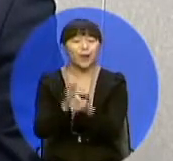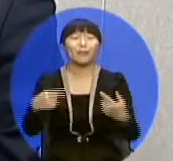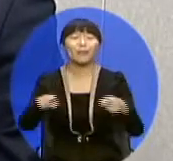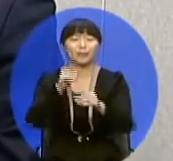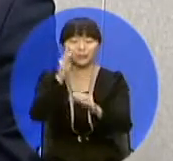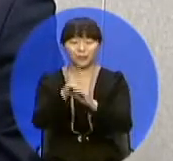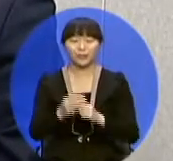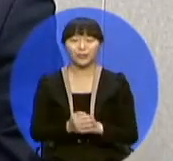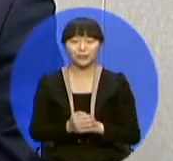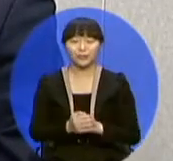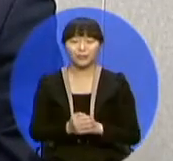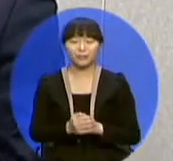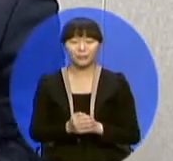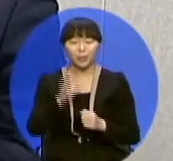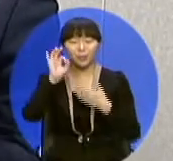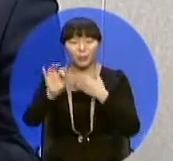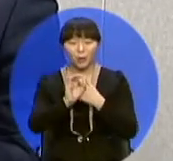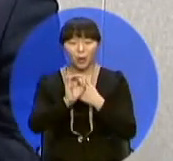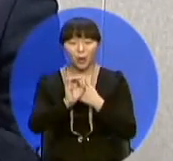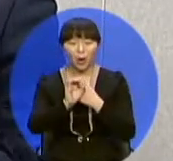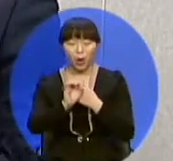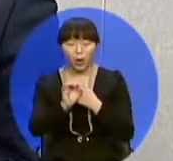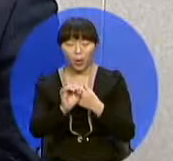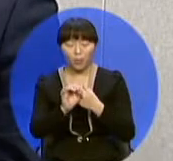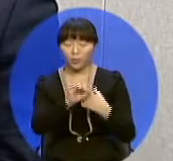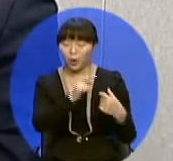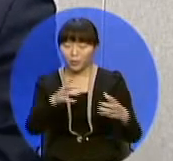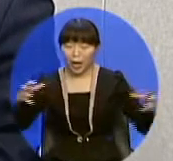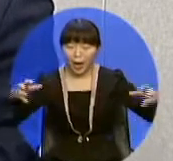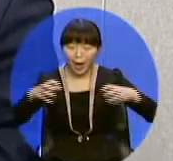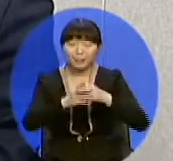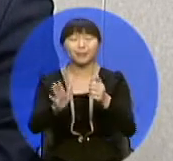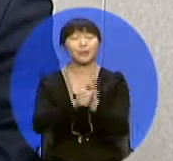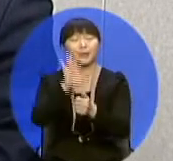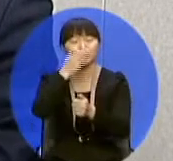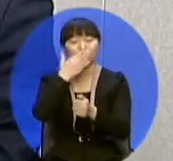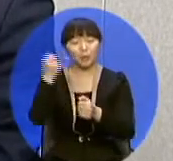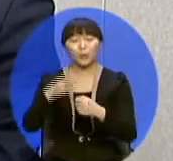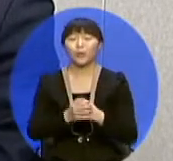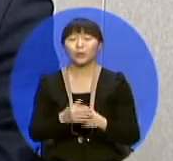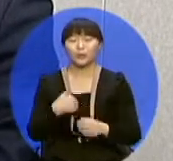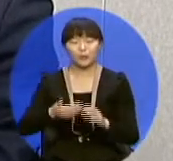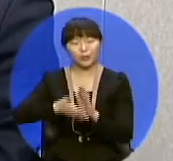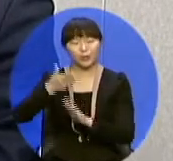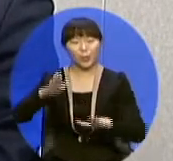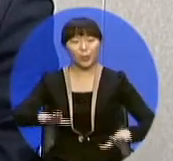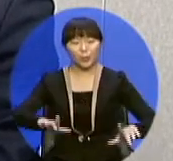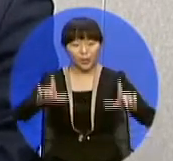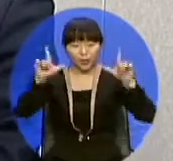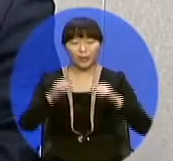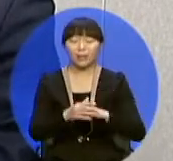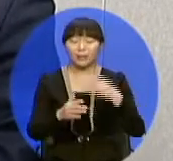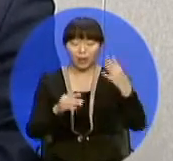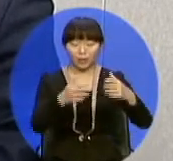있습니다. 그런 점에서 복합 그런 서비스라고 볼 수 있고 그래서 저희 광명시는 올해 현재